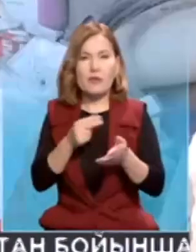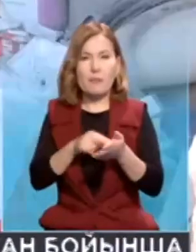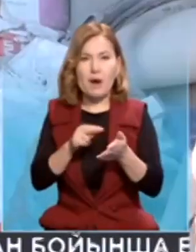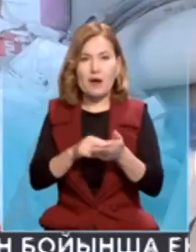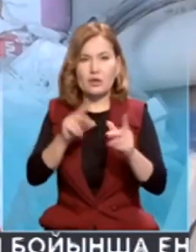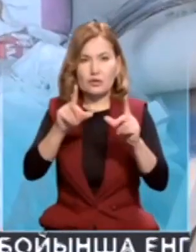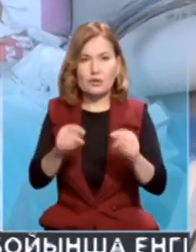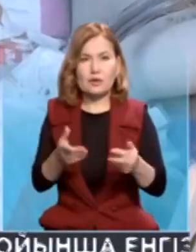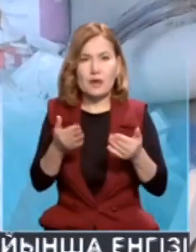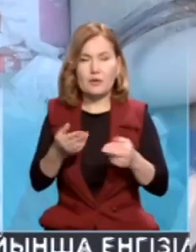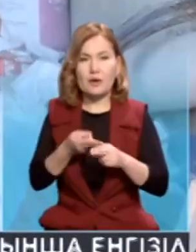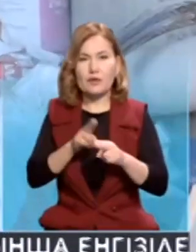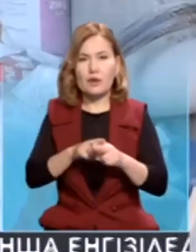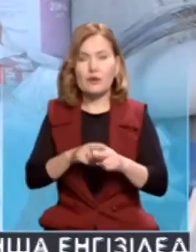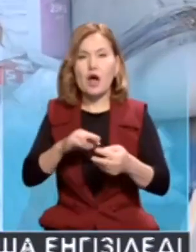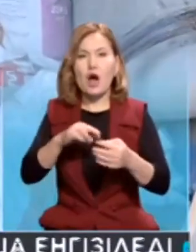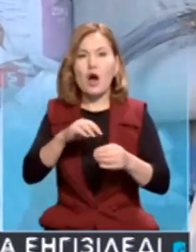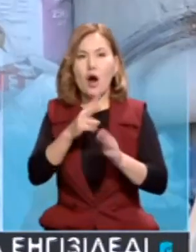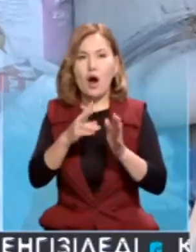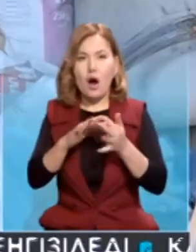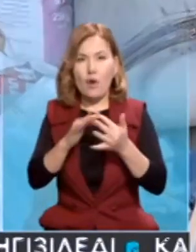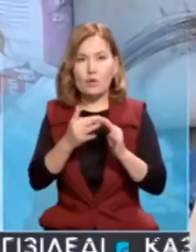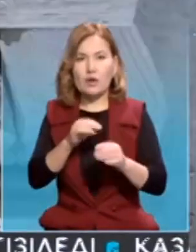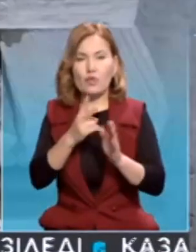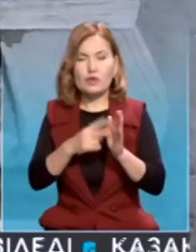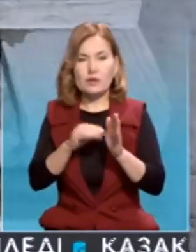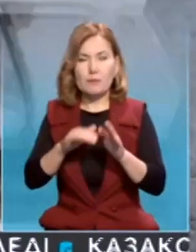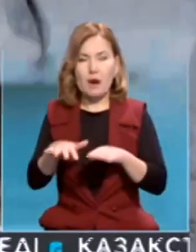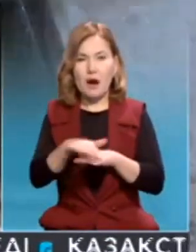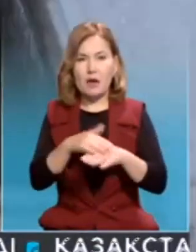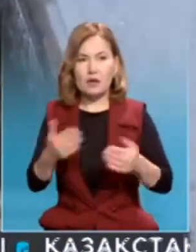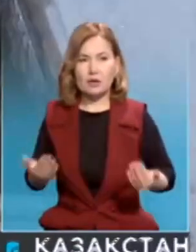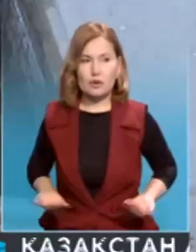және Сайын Шапағат ауылында 17 мыңға жуық халық тұрады.